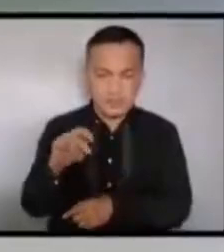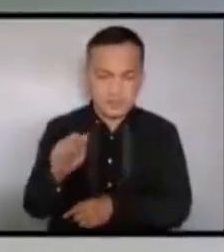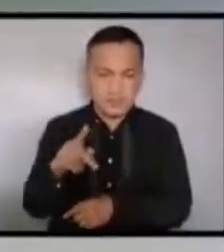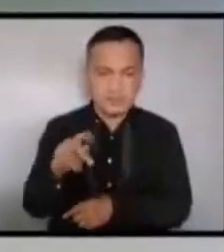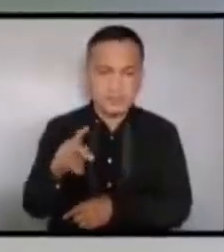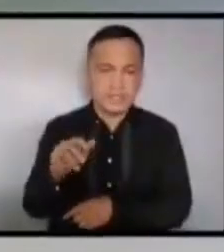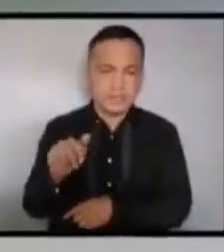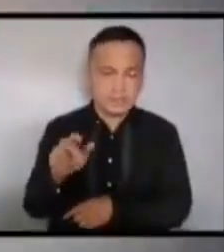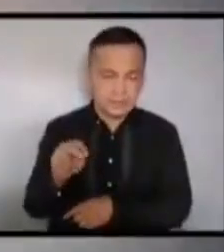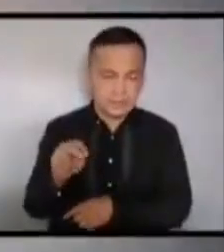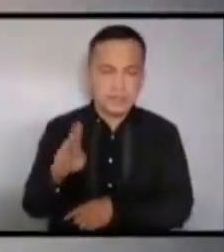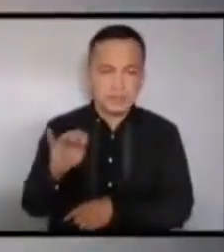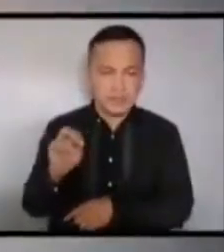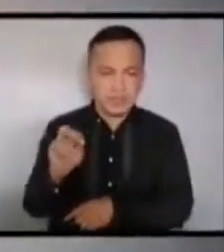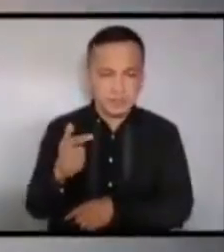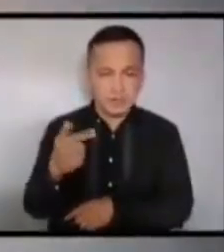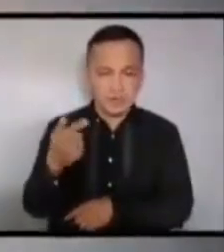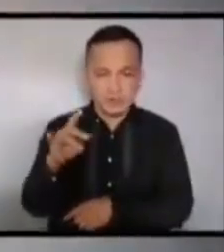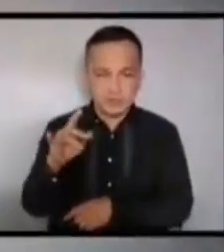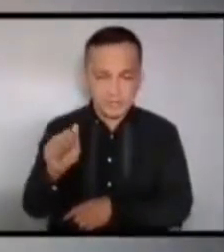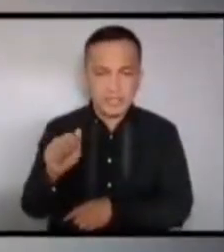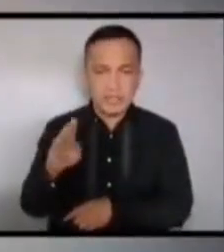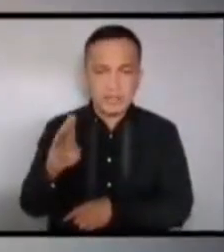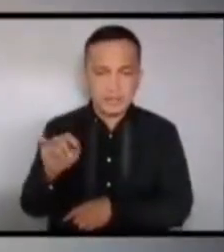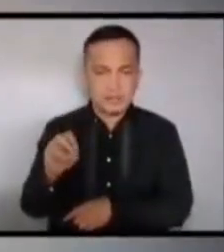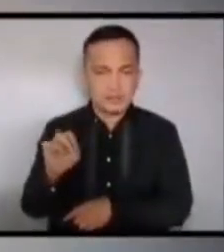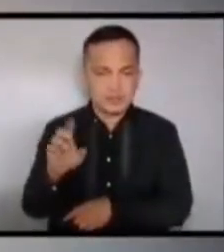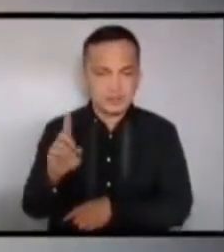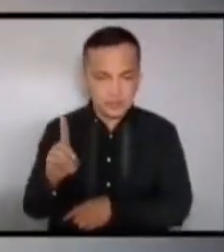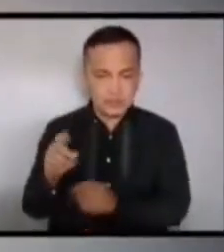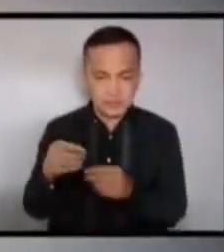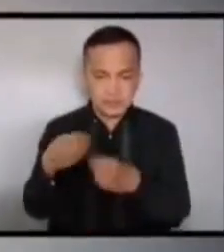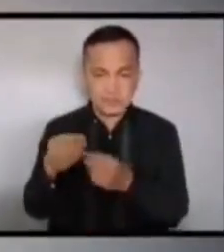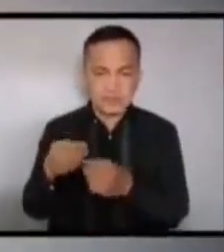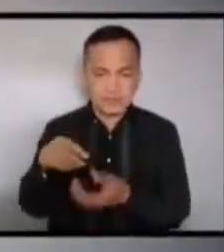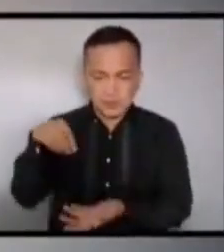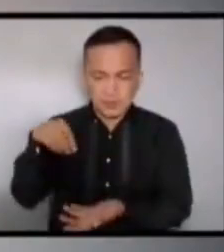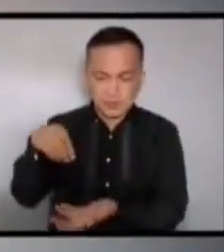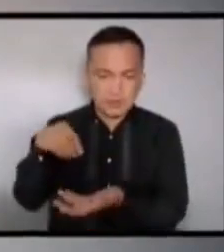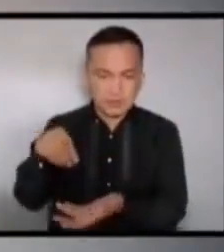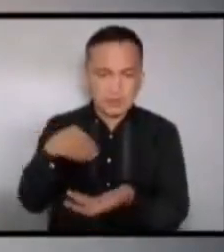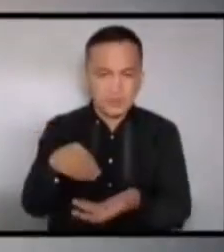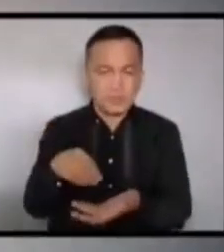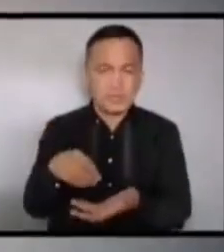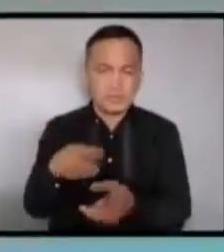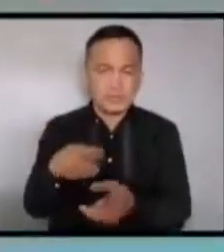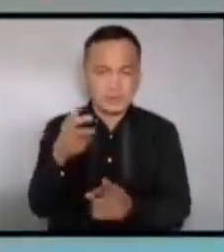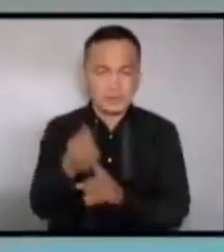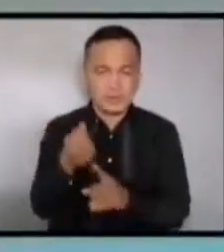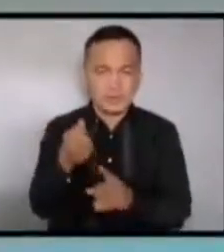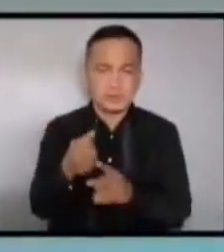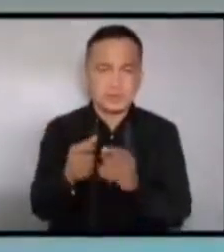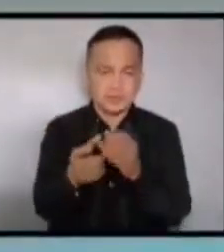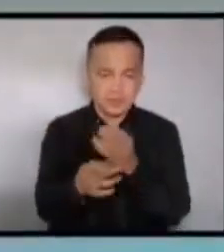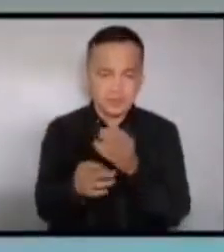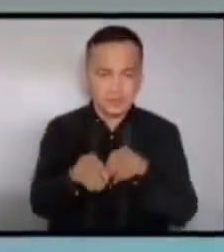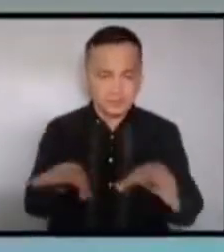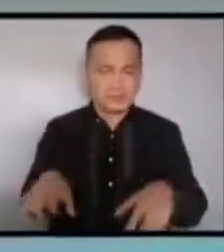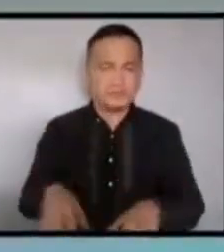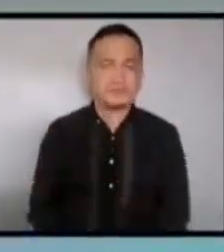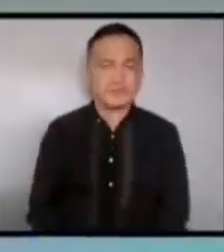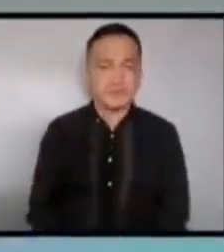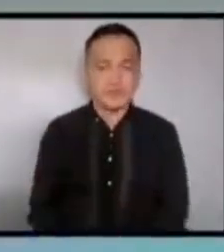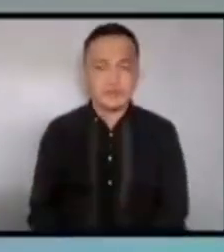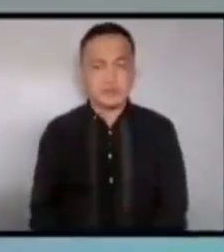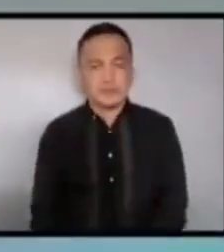Bungabong, Gloria at Bansud ang nabigyan ng family food packs na pawang apektado ng oil spill. Bukod dito ay meron ding